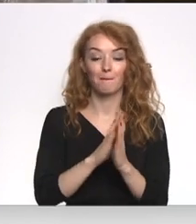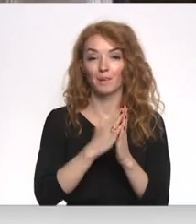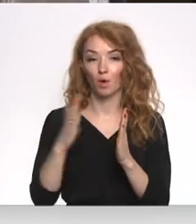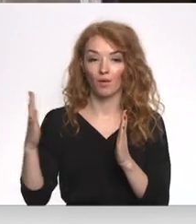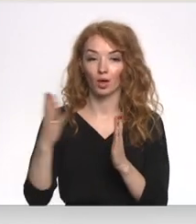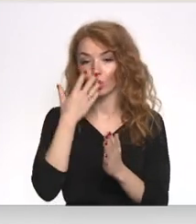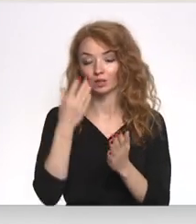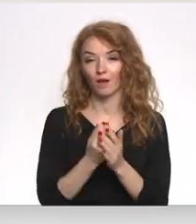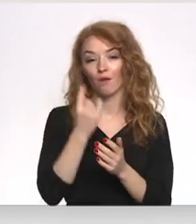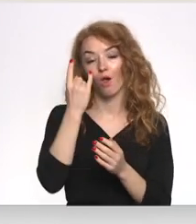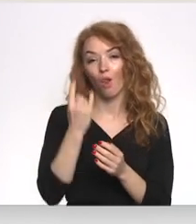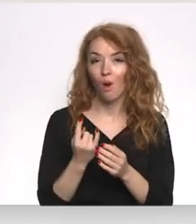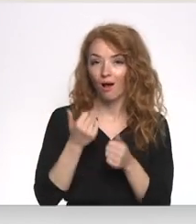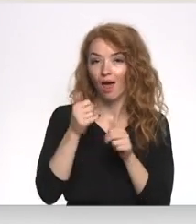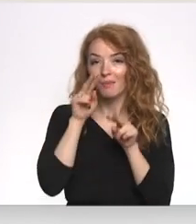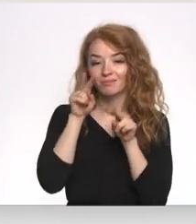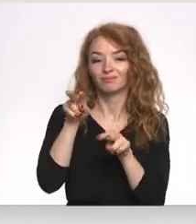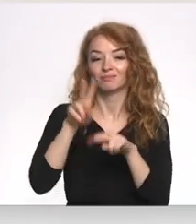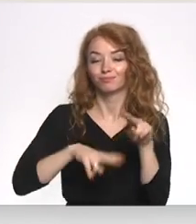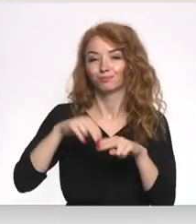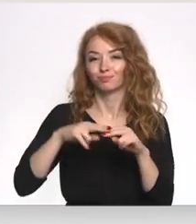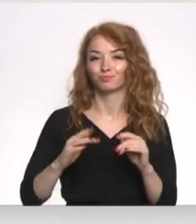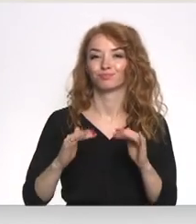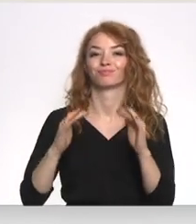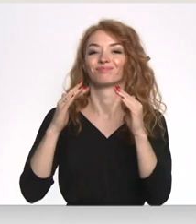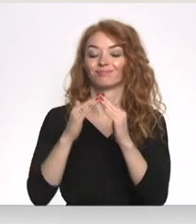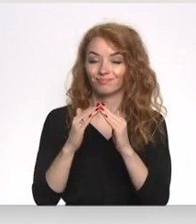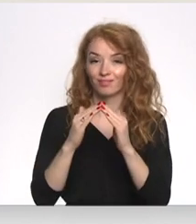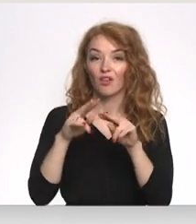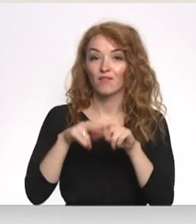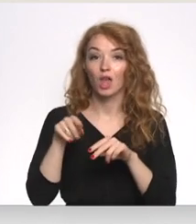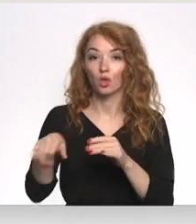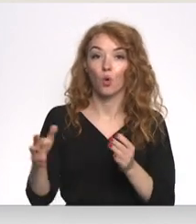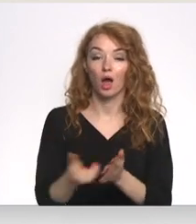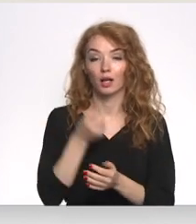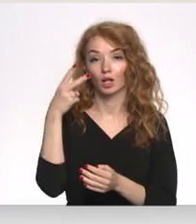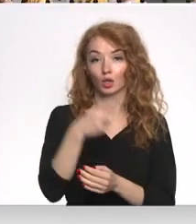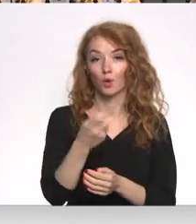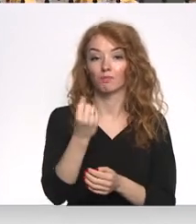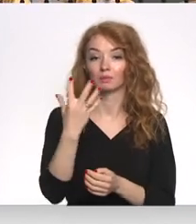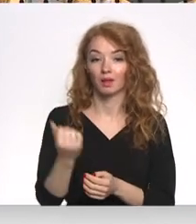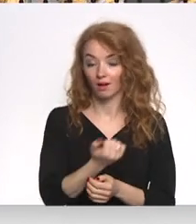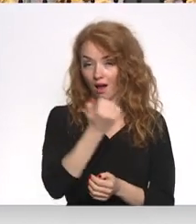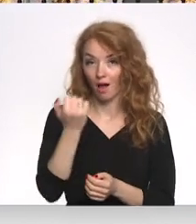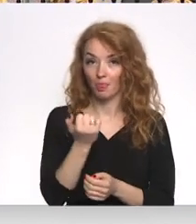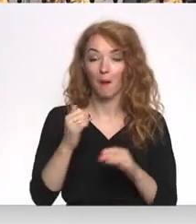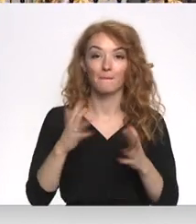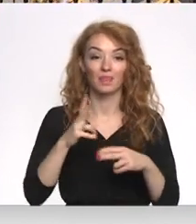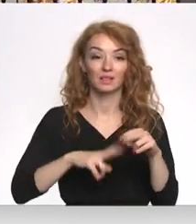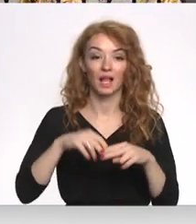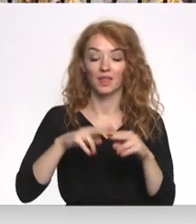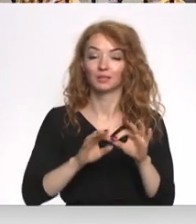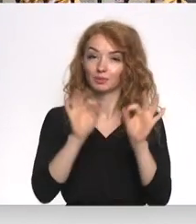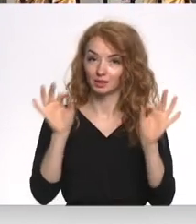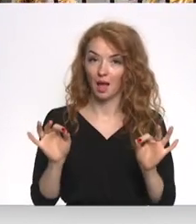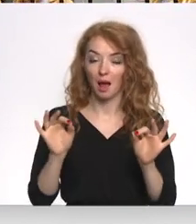sava loga labi pāredzēja būvlaukumu. Vieta dievnamam tika atrasta 2015. Gadā, bet celtniecība